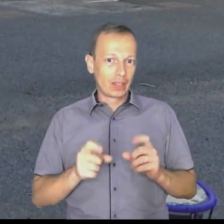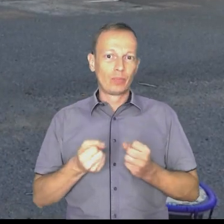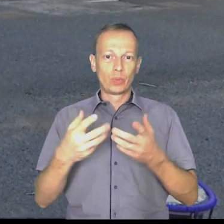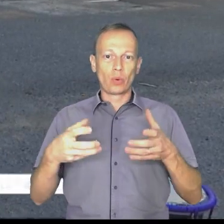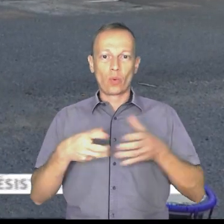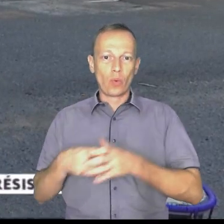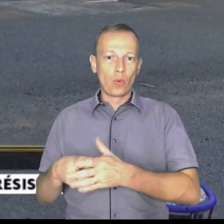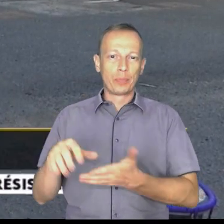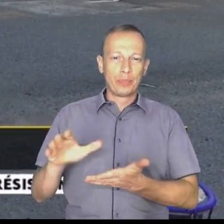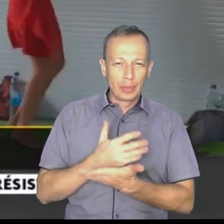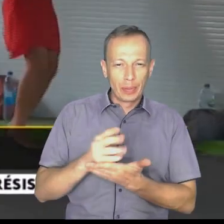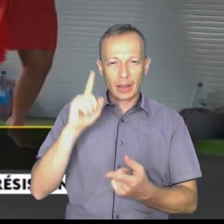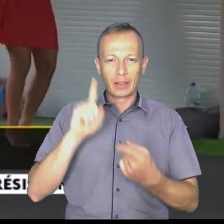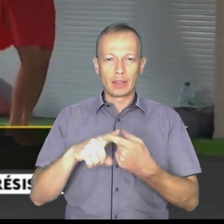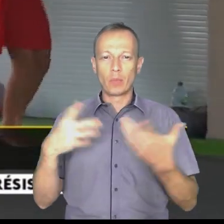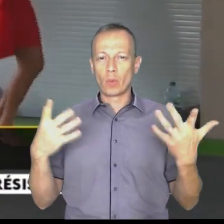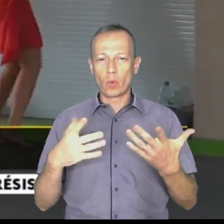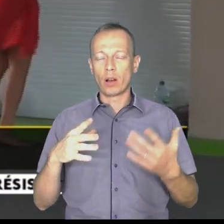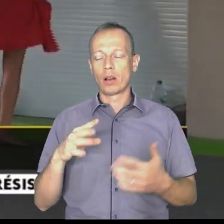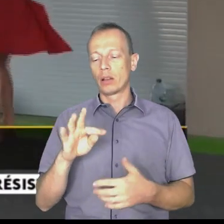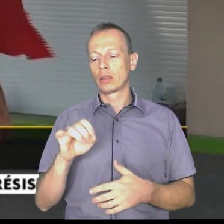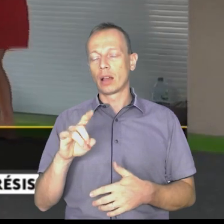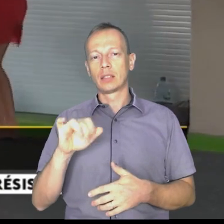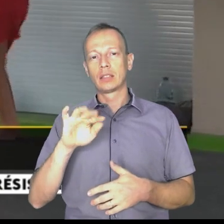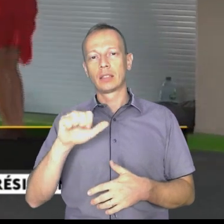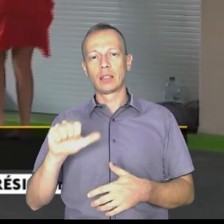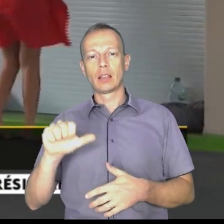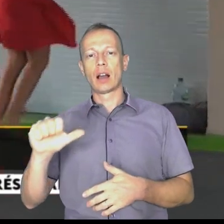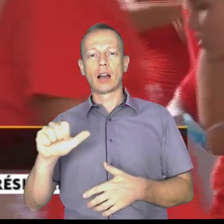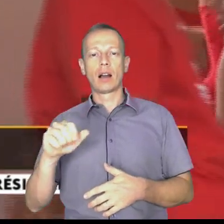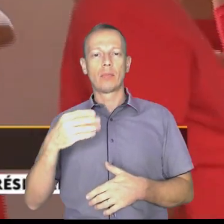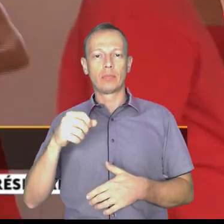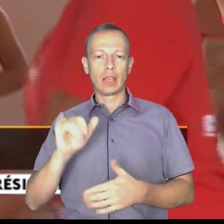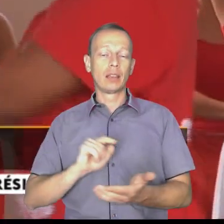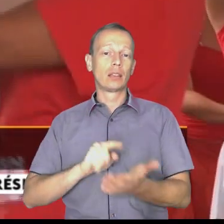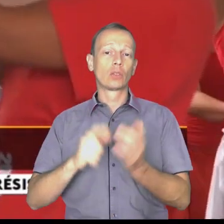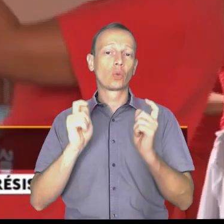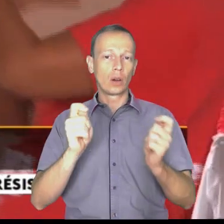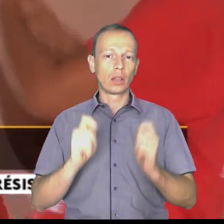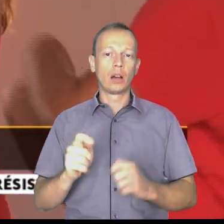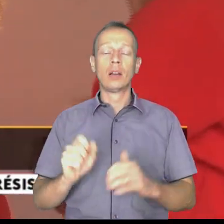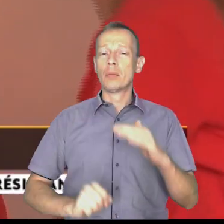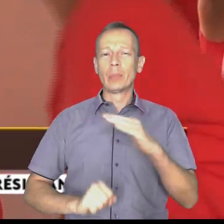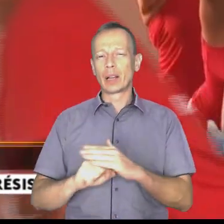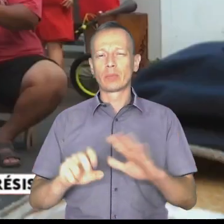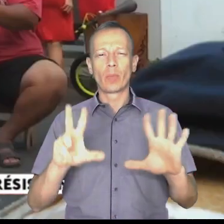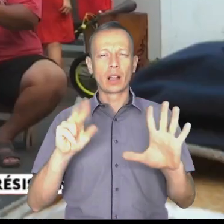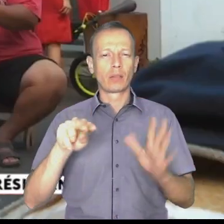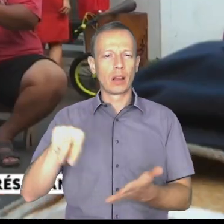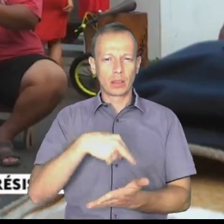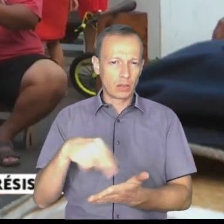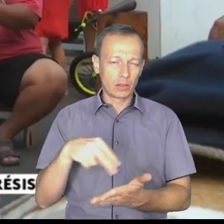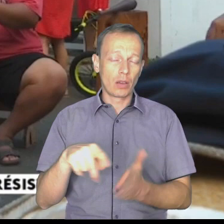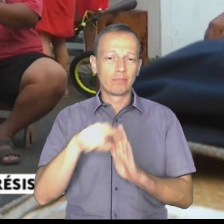le festival Tahiti Amai qui se tiendra sur la scène de Toata. Pas plus de 80 danseurs selon les mesures sanitaires